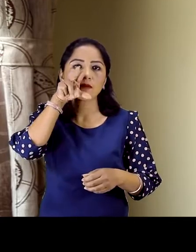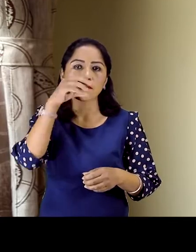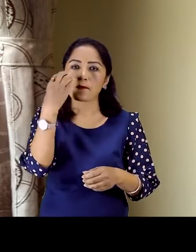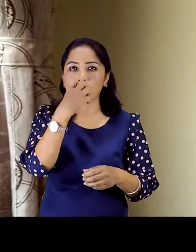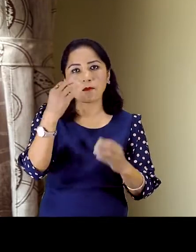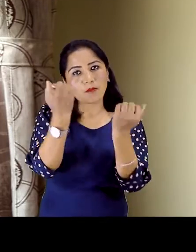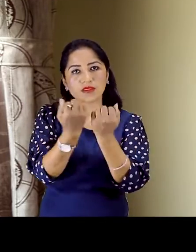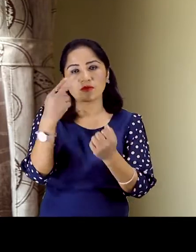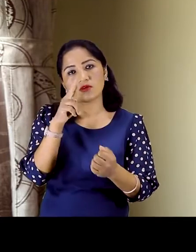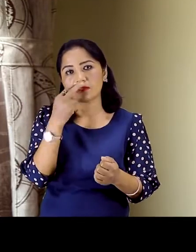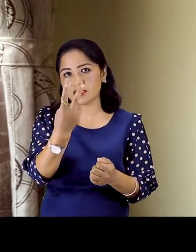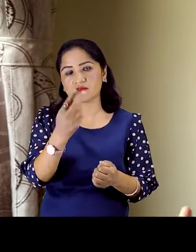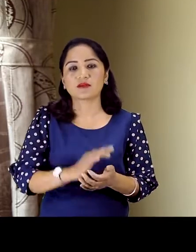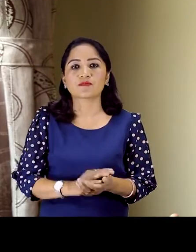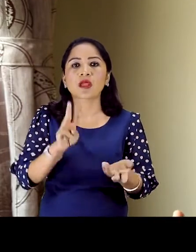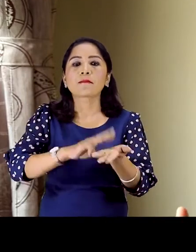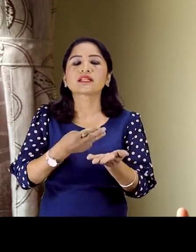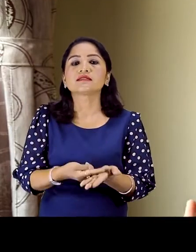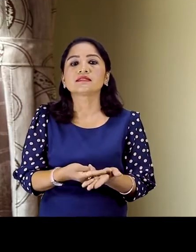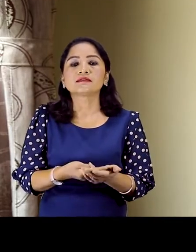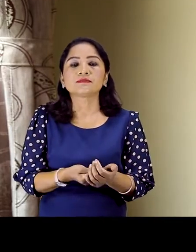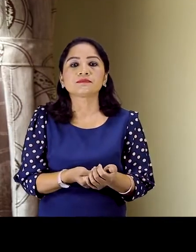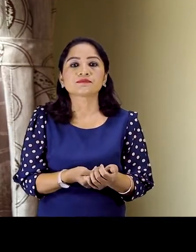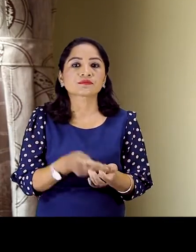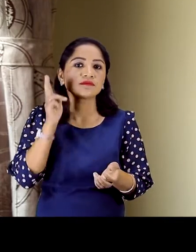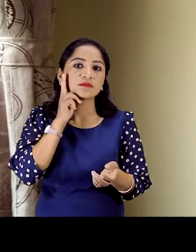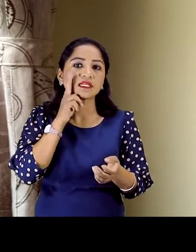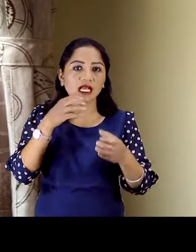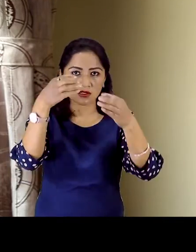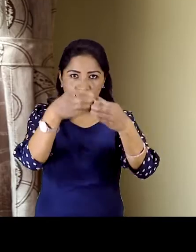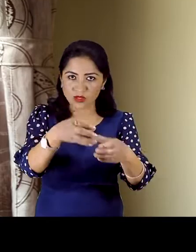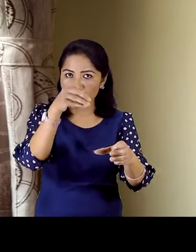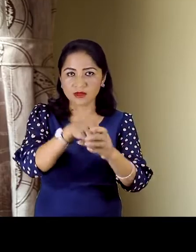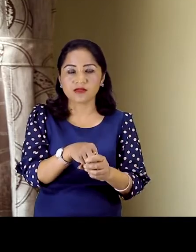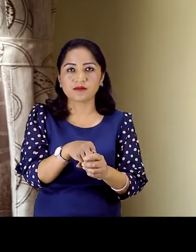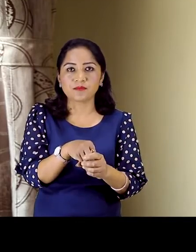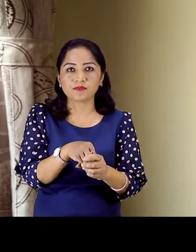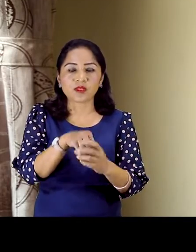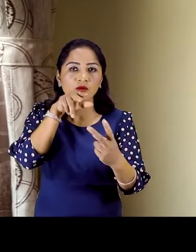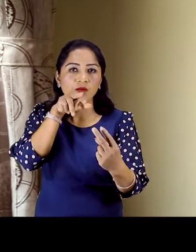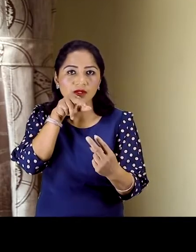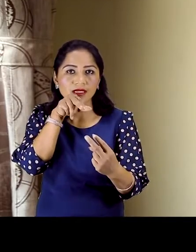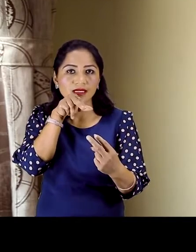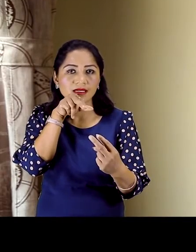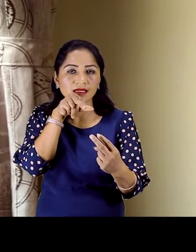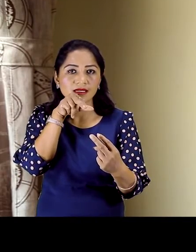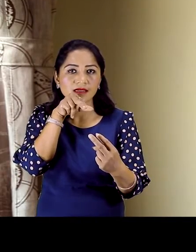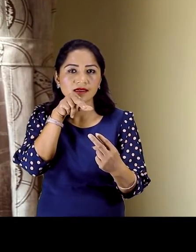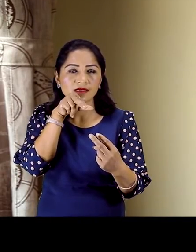सांख्या थे रहींचाई नहीं। तियो बाने कामतलब बाइडा समूताया बित्रा बोली